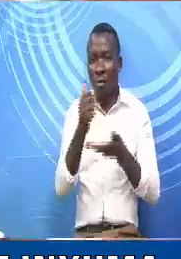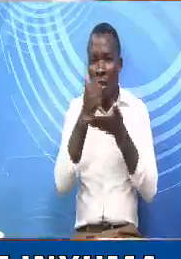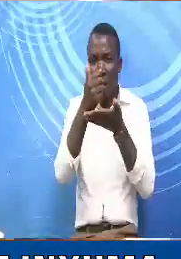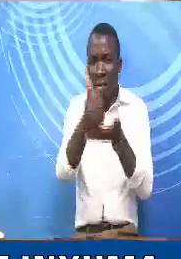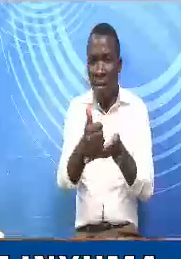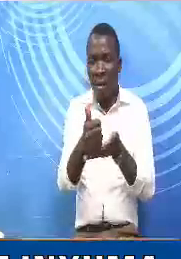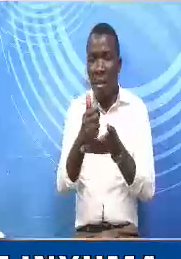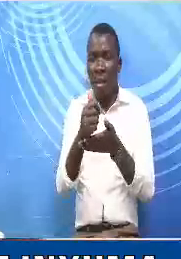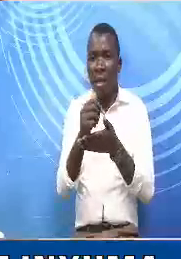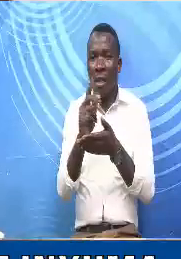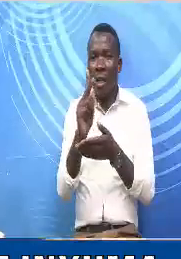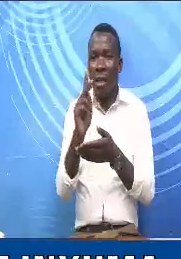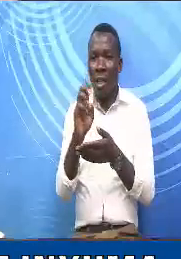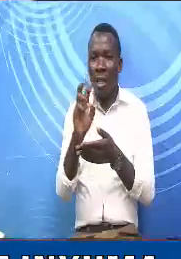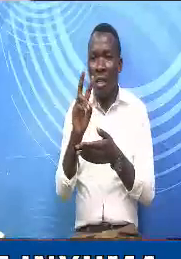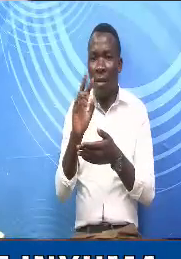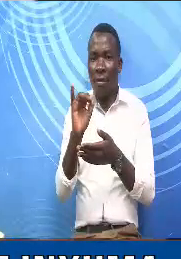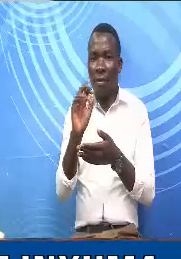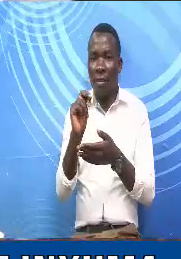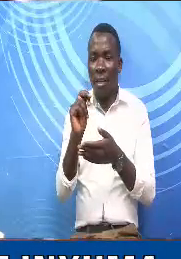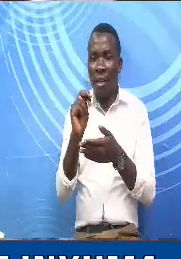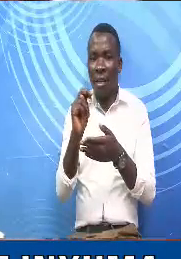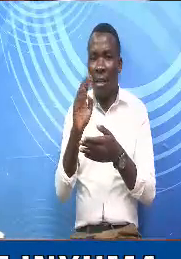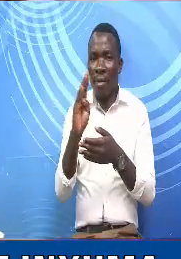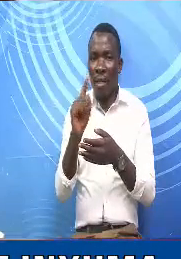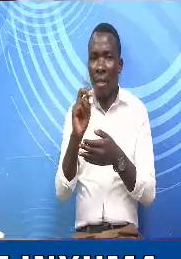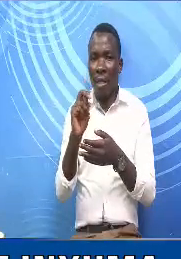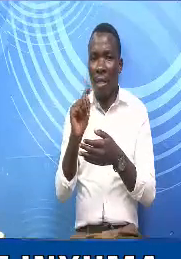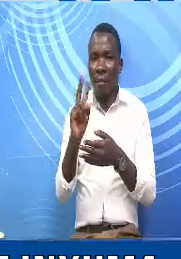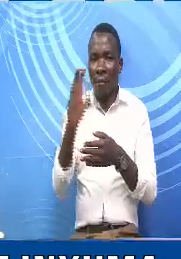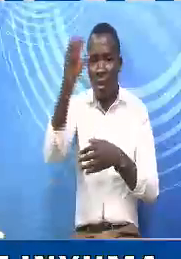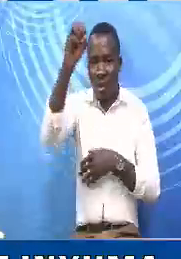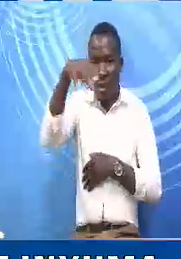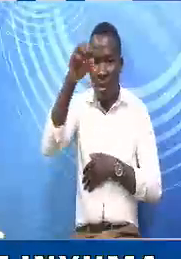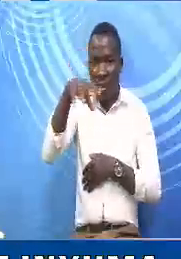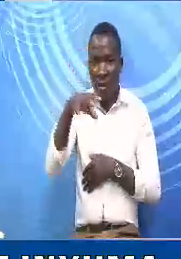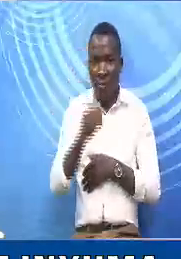Christian BTN TV i Kigali